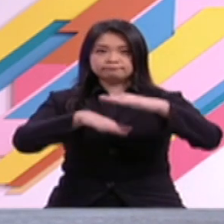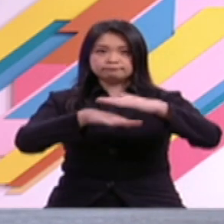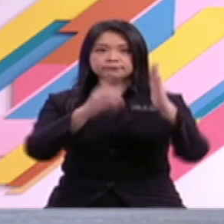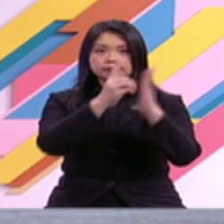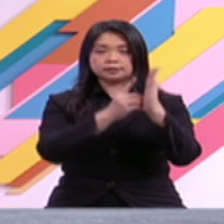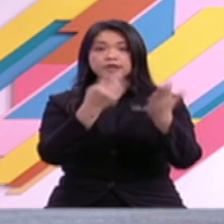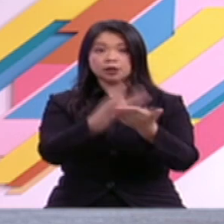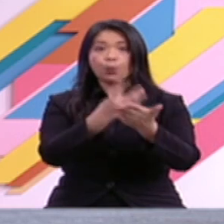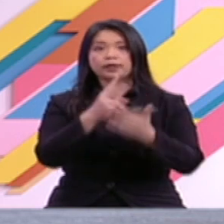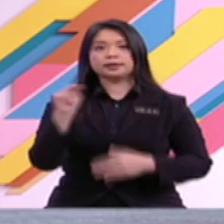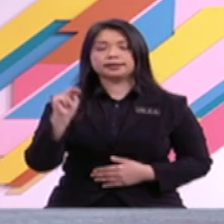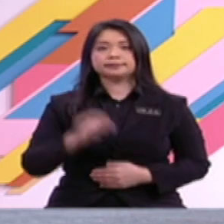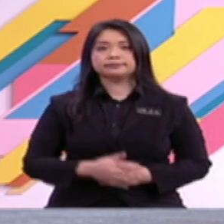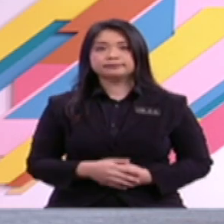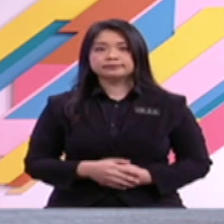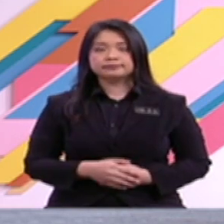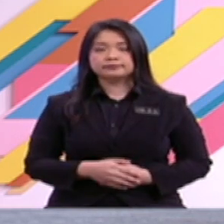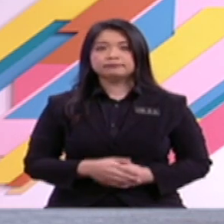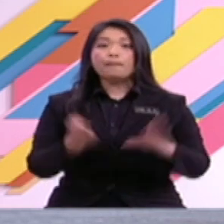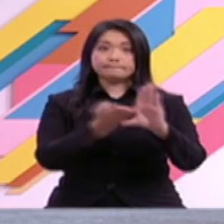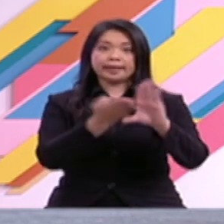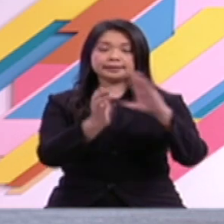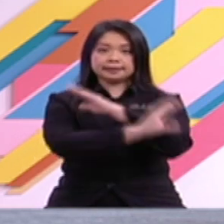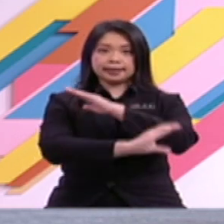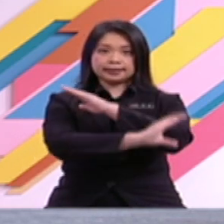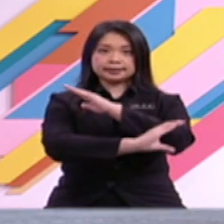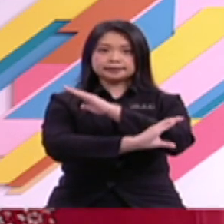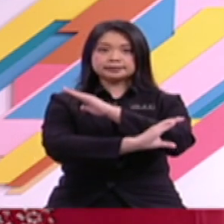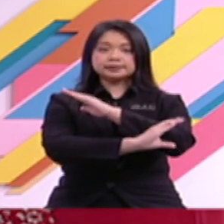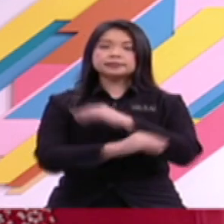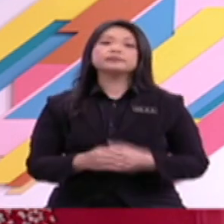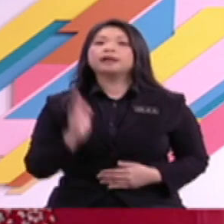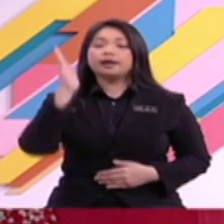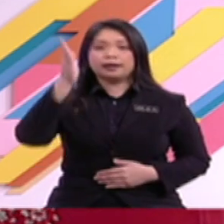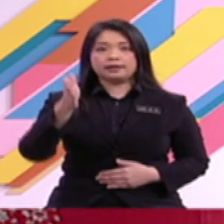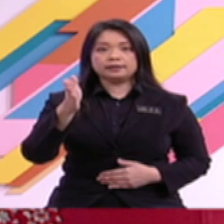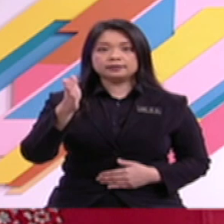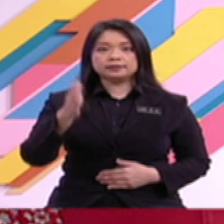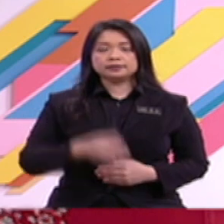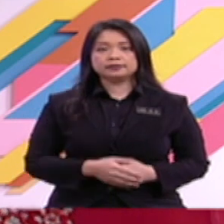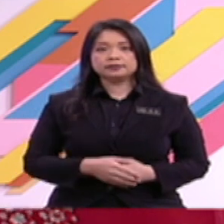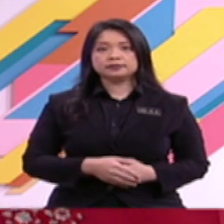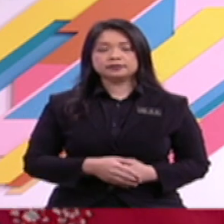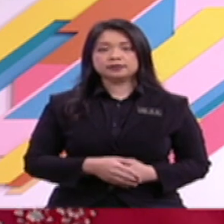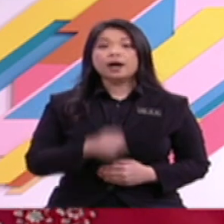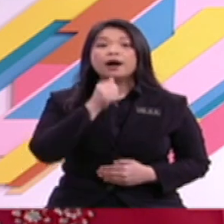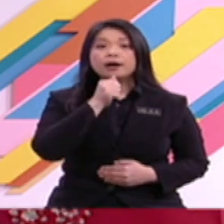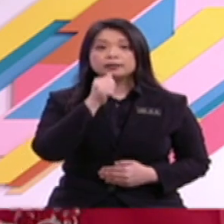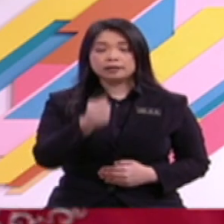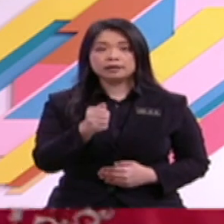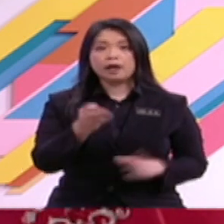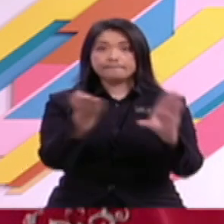keuangan yaitu di bawah Bank Darah mudah negara akan mengarahkan